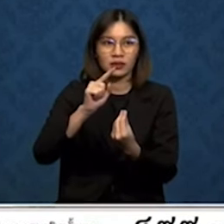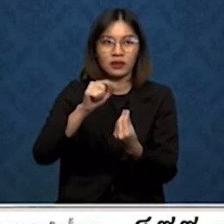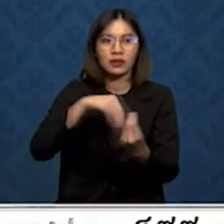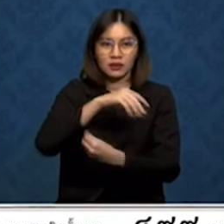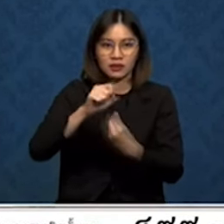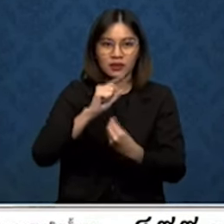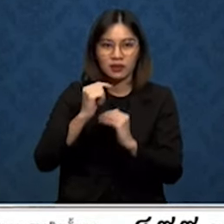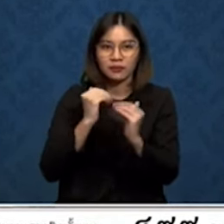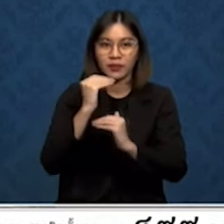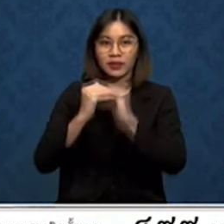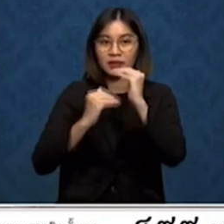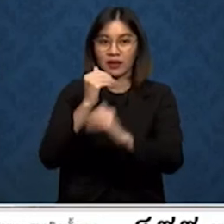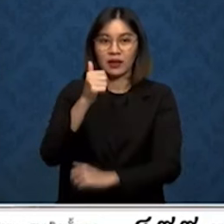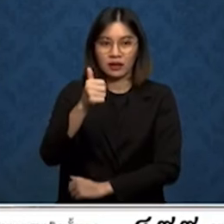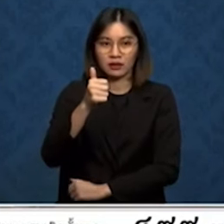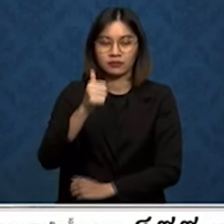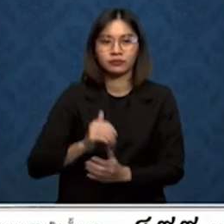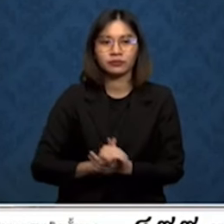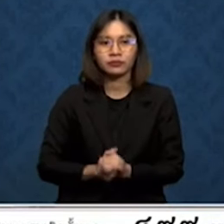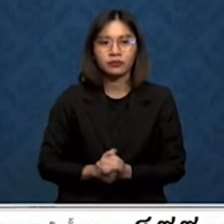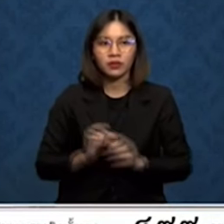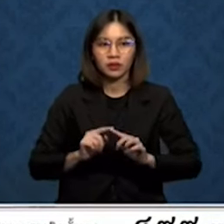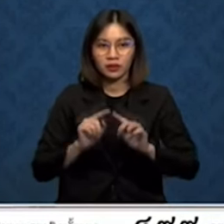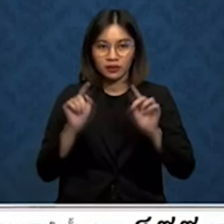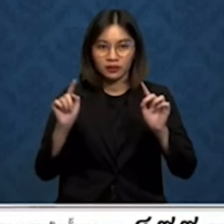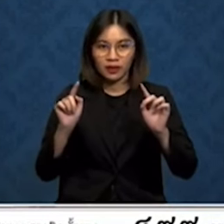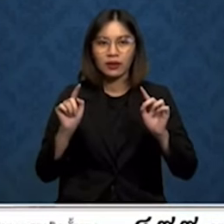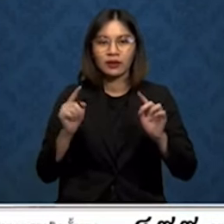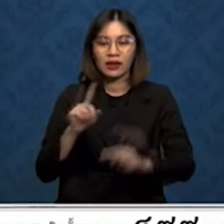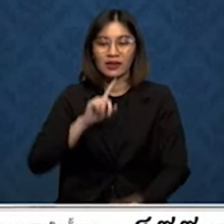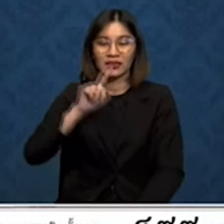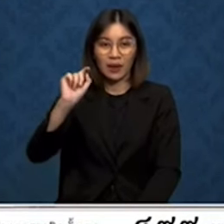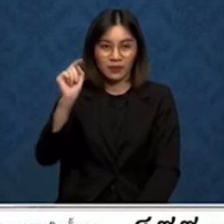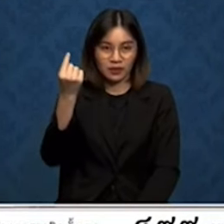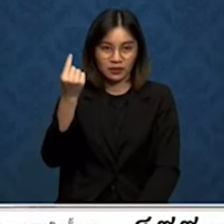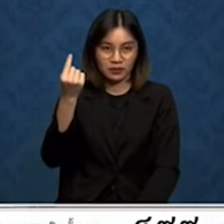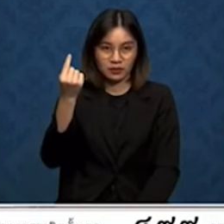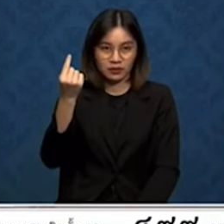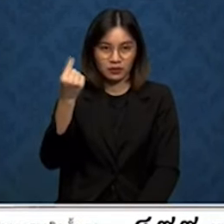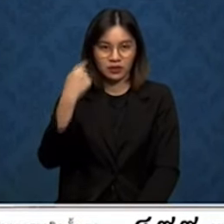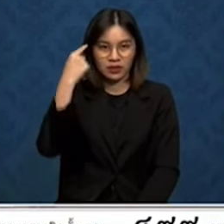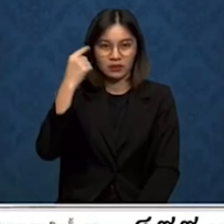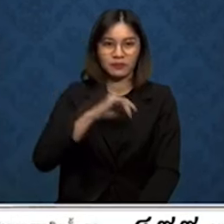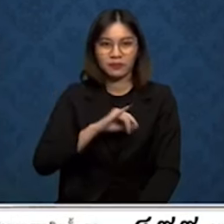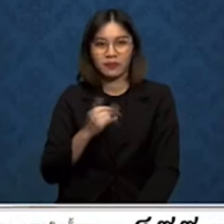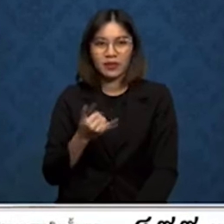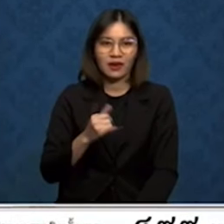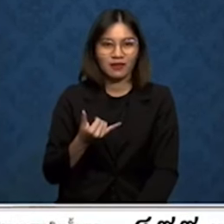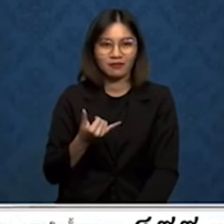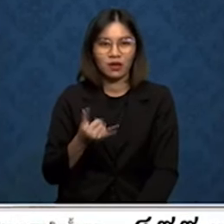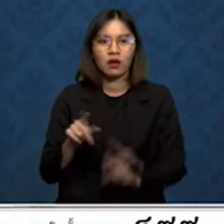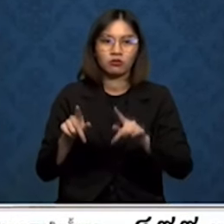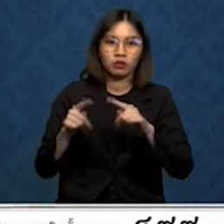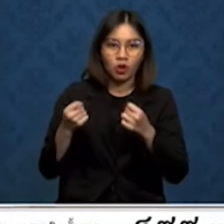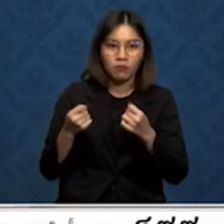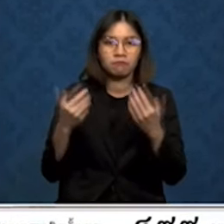พอไปได้แต่ถ้ามาถามใหม่ผมไม่แน่ใจว่าคำตอบ